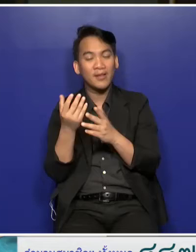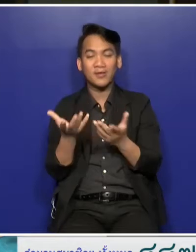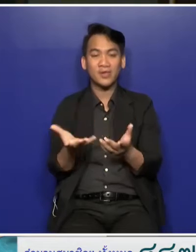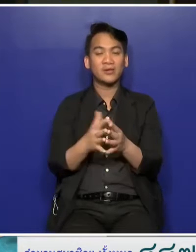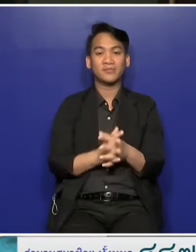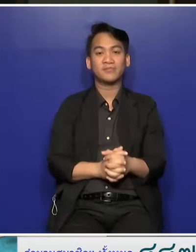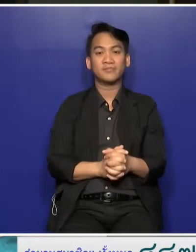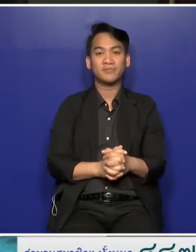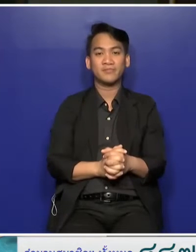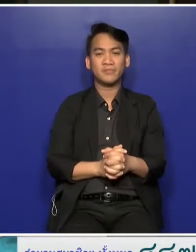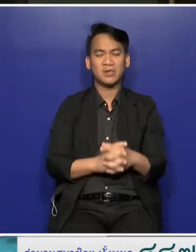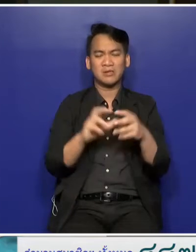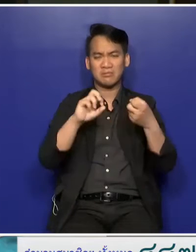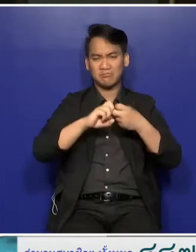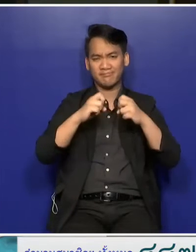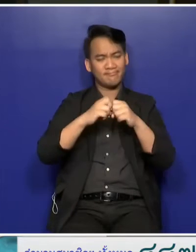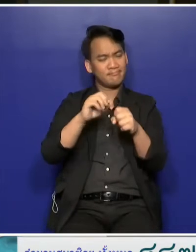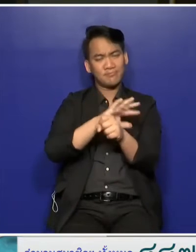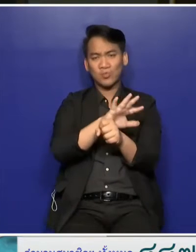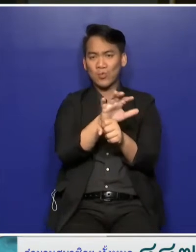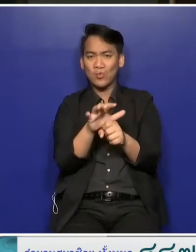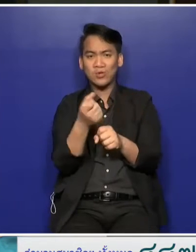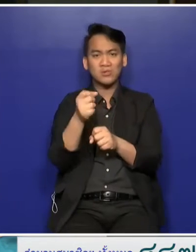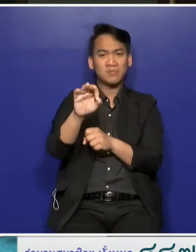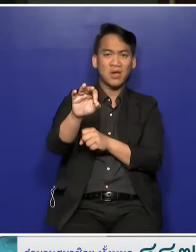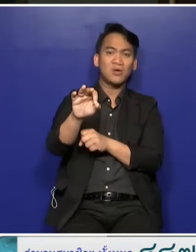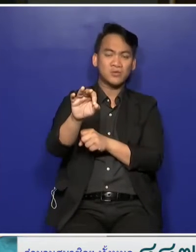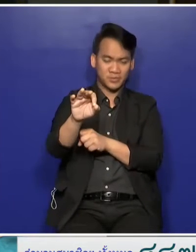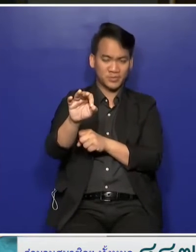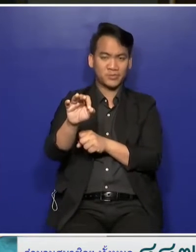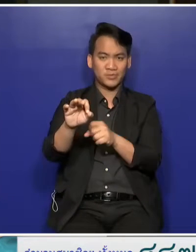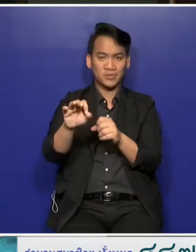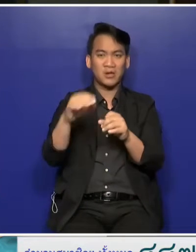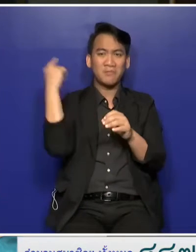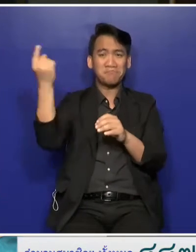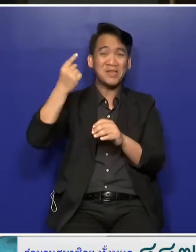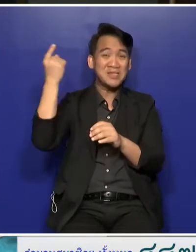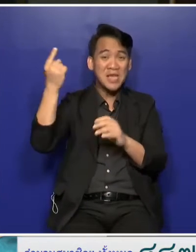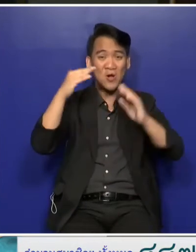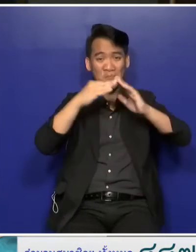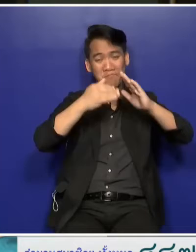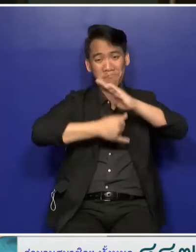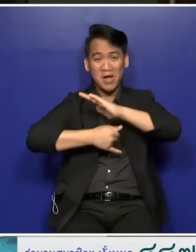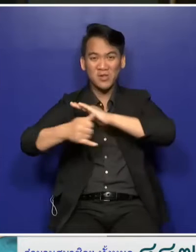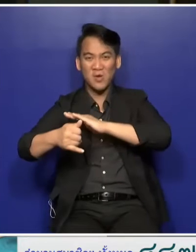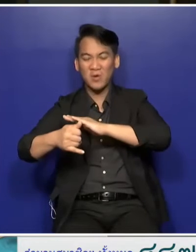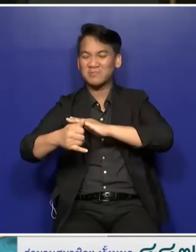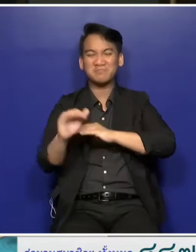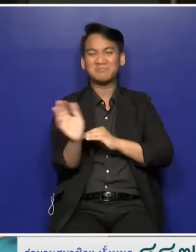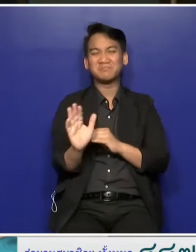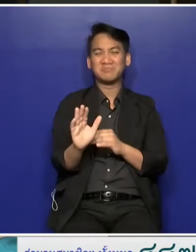เพรเกิดประหาเรื่อง Covid ข้นมาปเจ้าชนจะเดนทางนั้ลขนานี้เนี่ยเราจะสังเกตได้ว่า เขาเกิดด